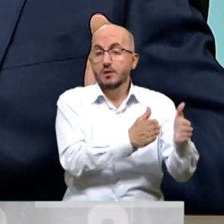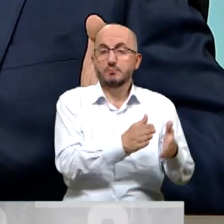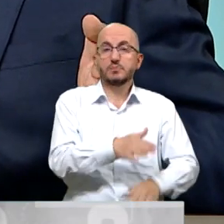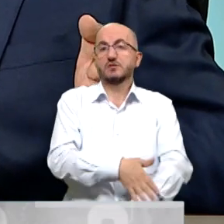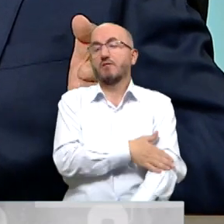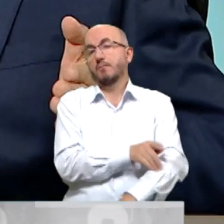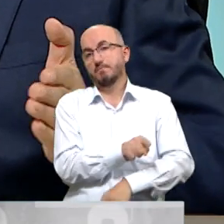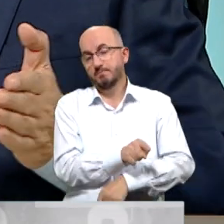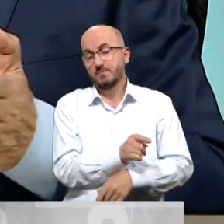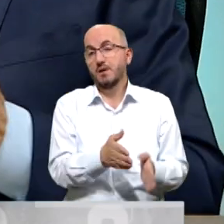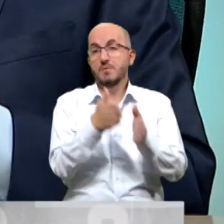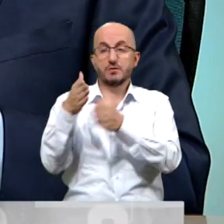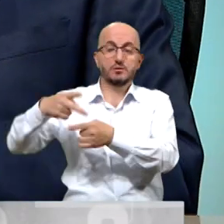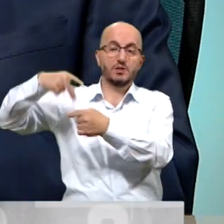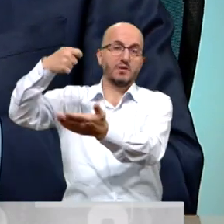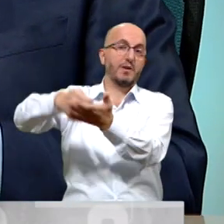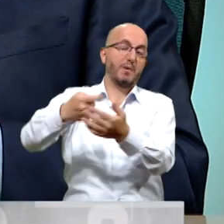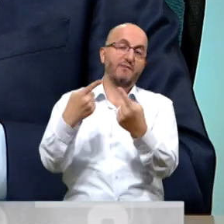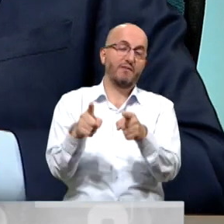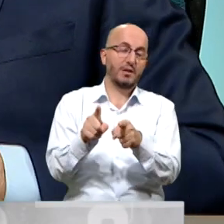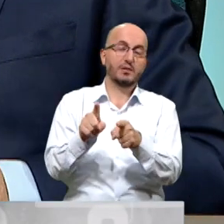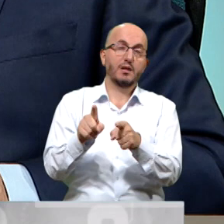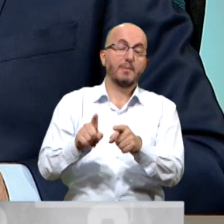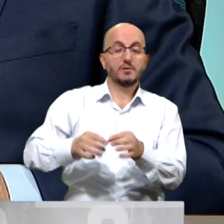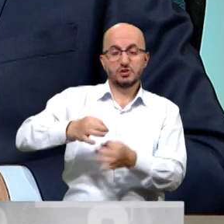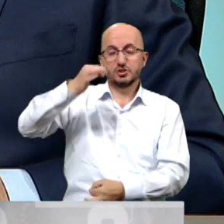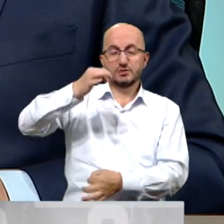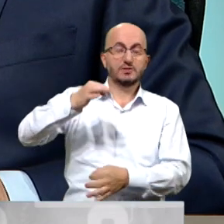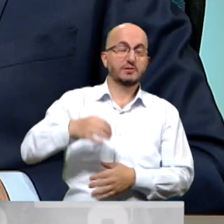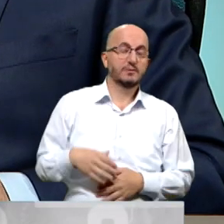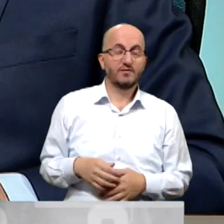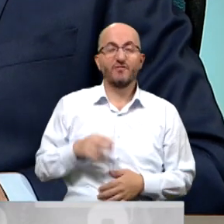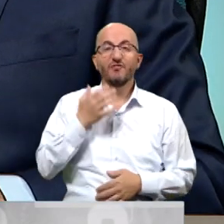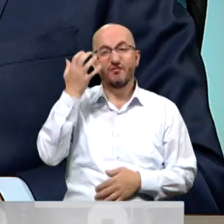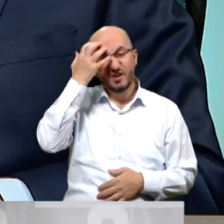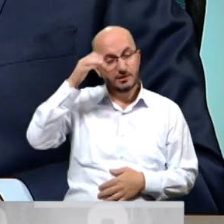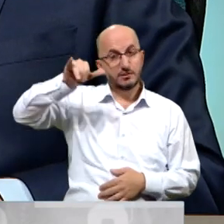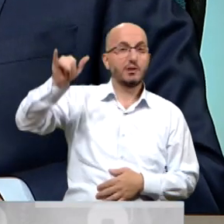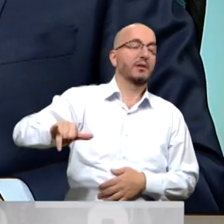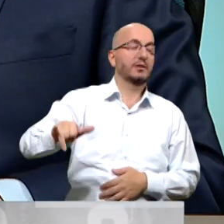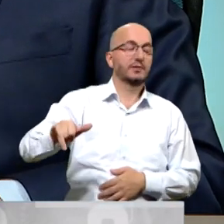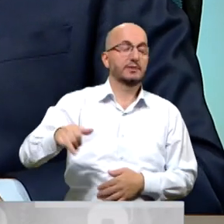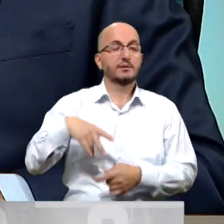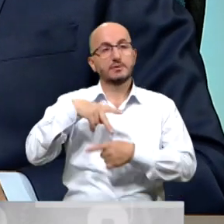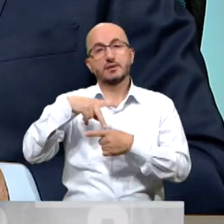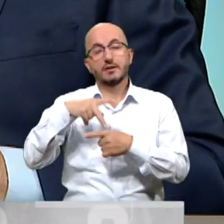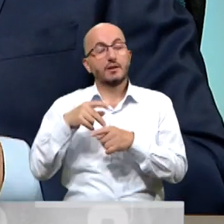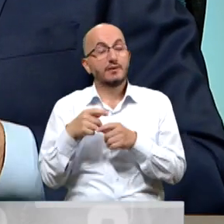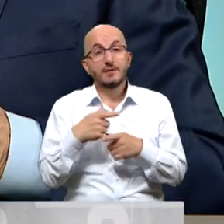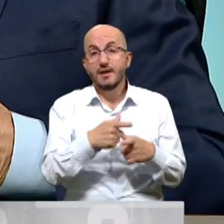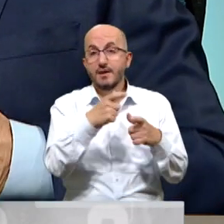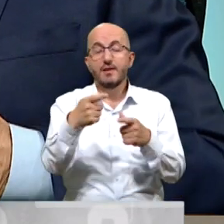ibadet. Ama zekat daha farklı bir zekat ibadet. Zekatta bireysellik var değil zekat mi? Zekat fakirin hakkıdır. Zekatın